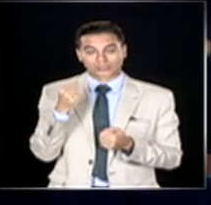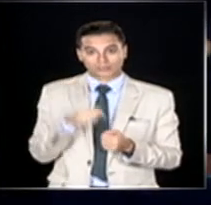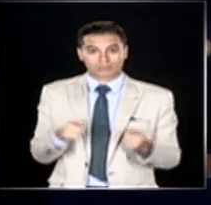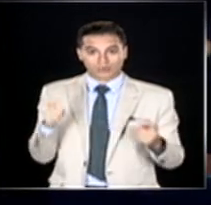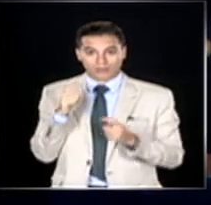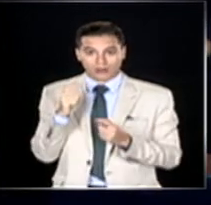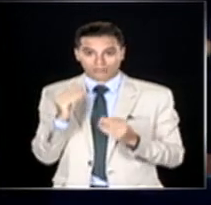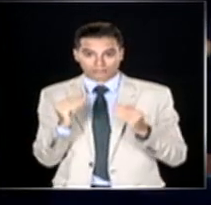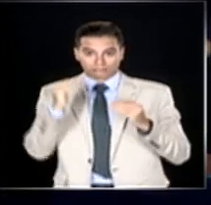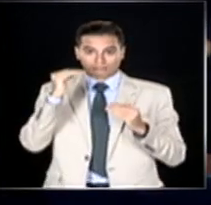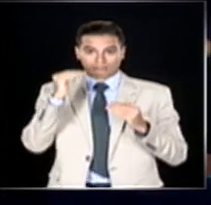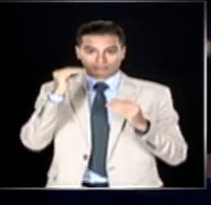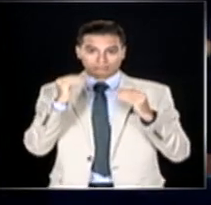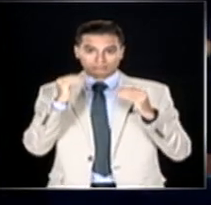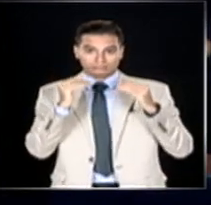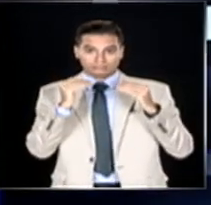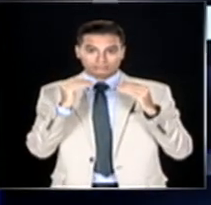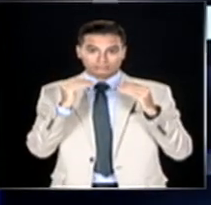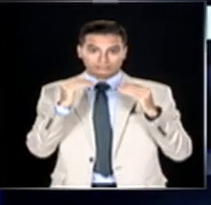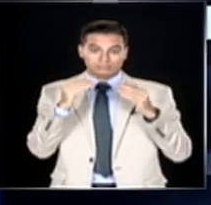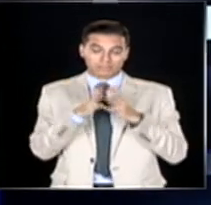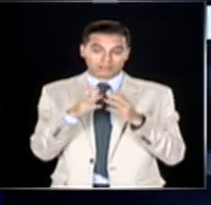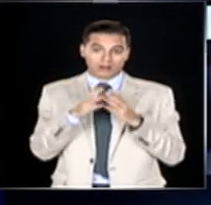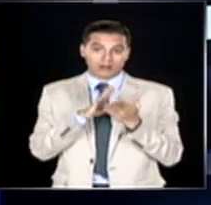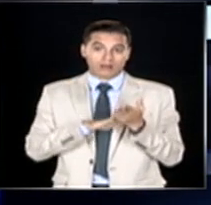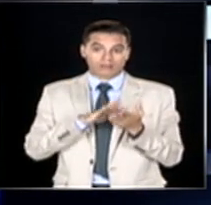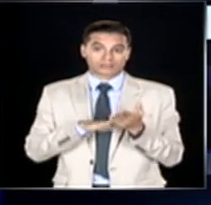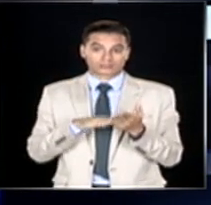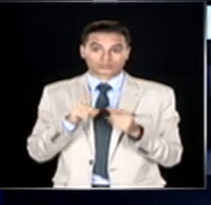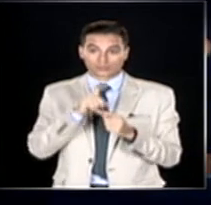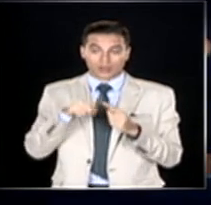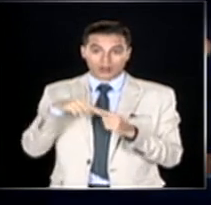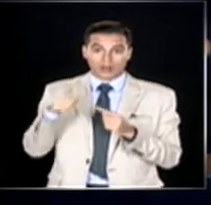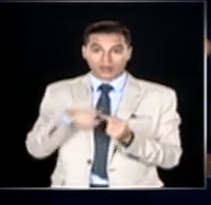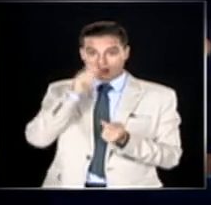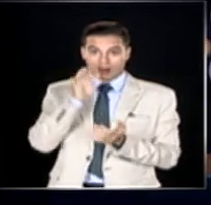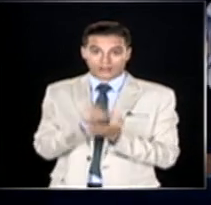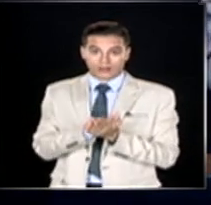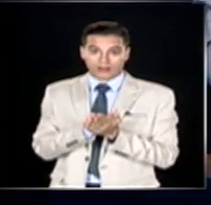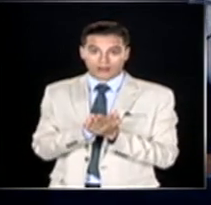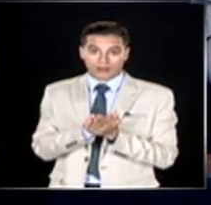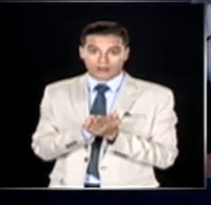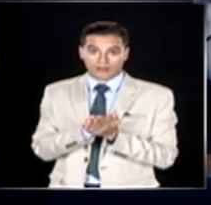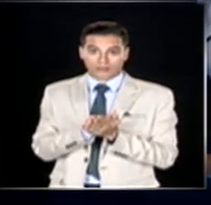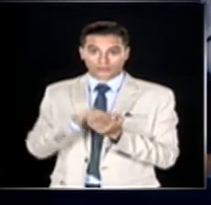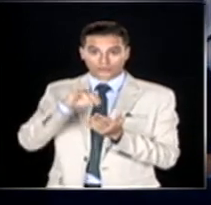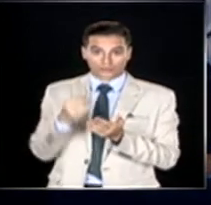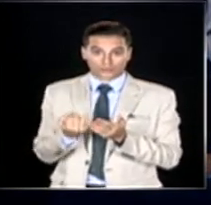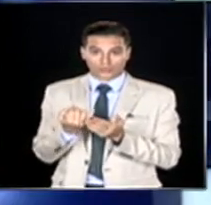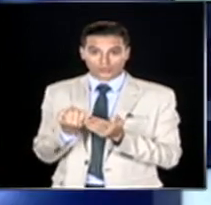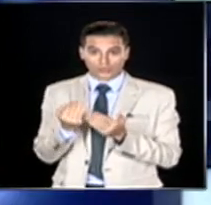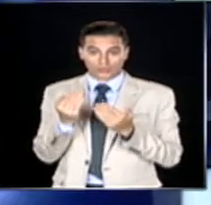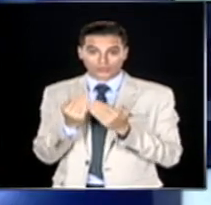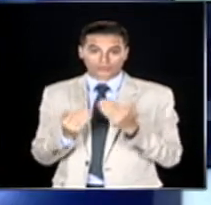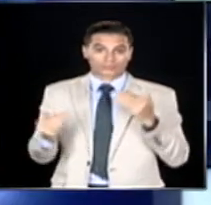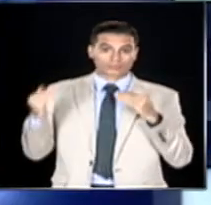المباراة لسه في الملعب. سؤال واحد بس لجمال عبد الناصر ب